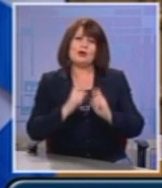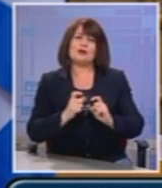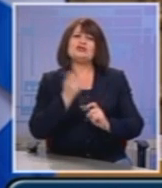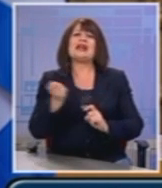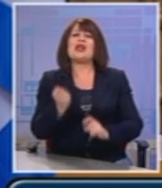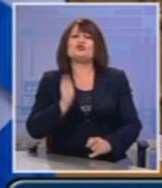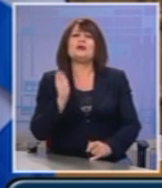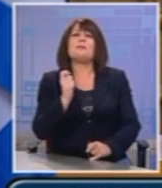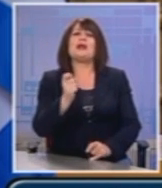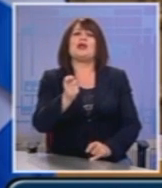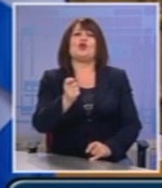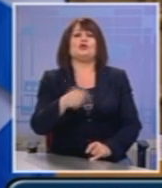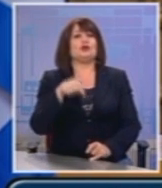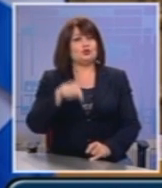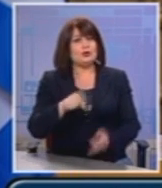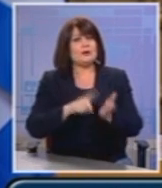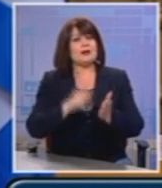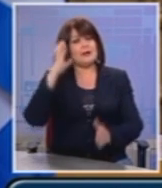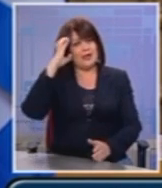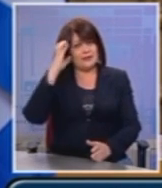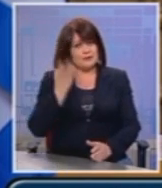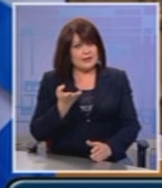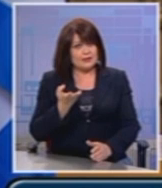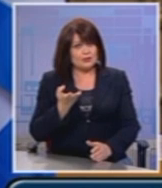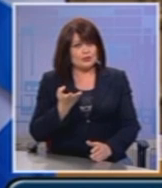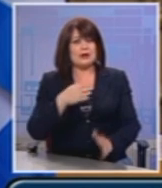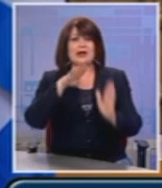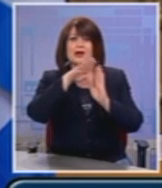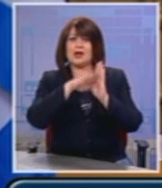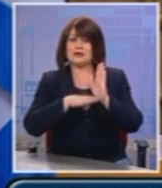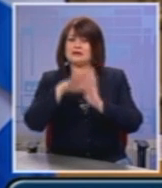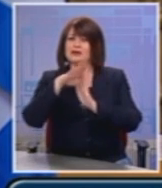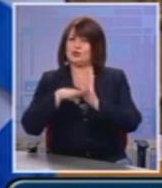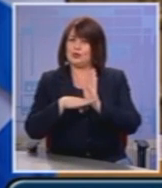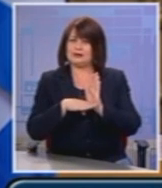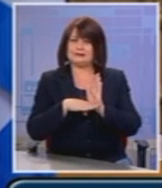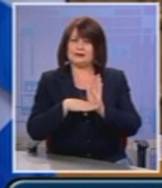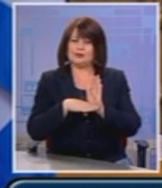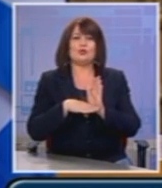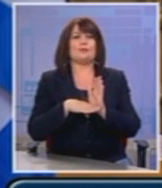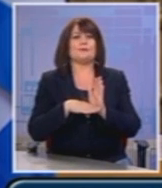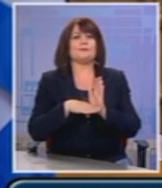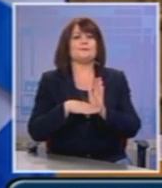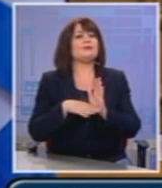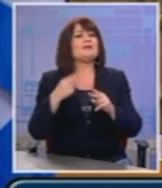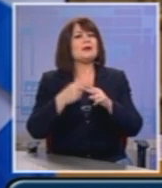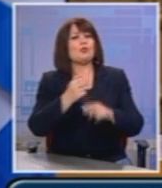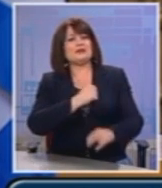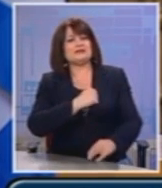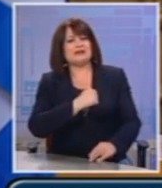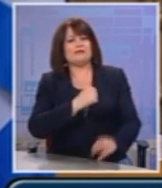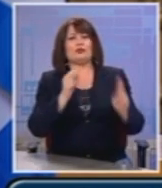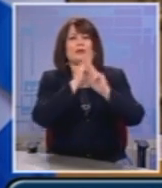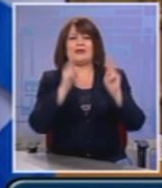του χρέους είναι καιρός να θυμηθούμε ότι σύμφωνα με τους καταστατικούς τις καταστατικές αρχές των